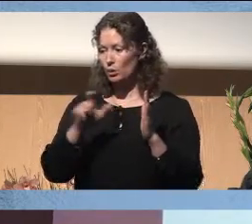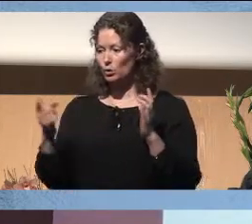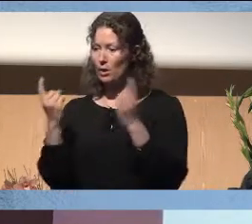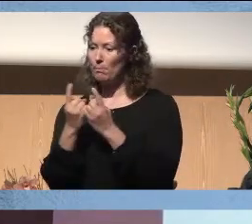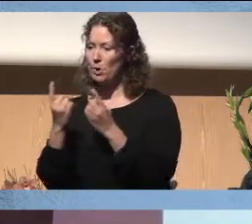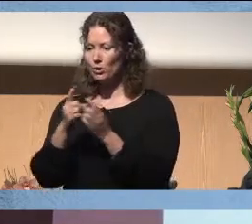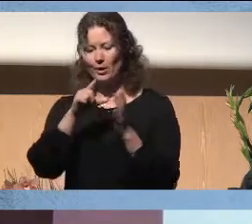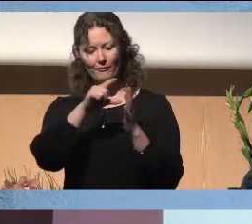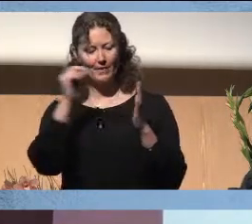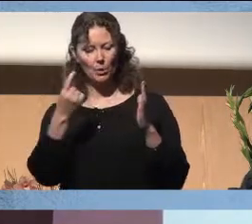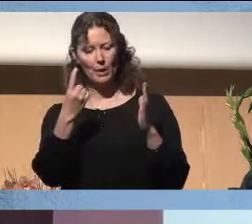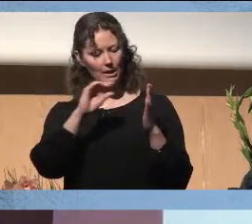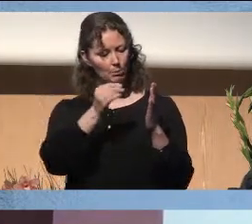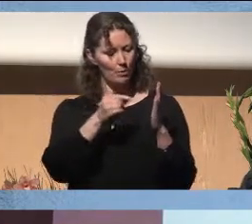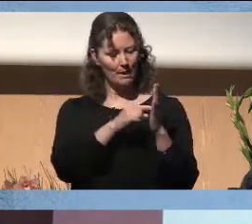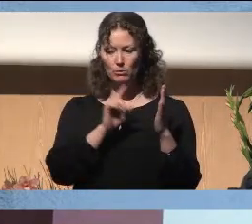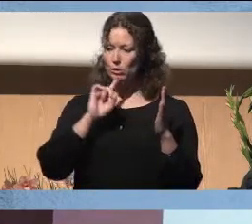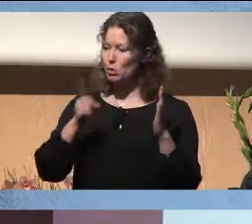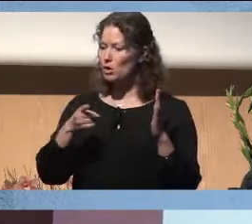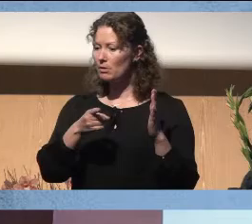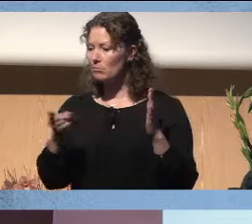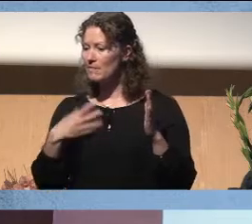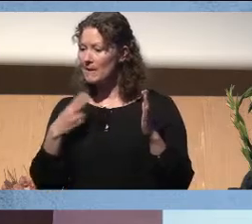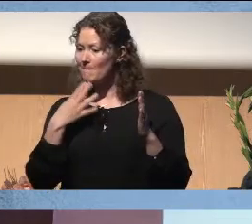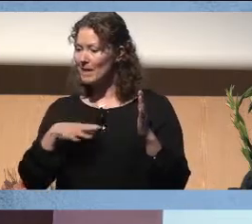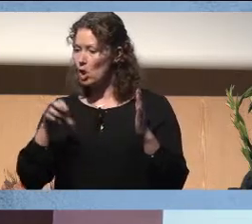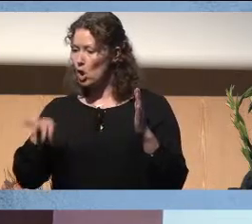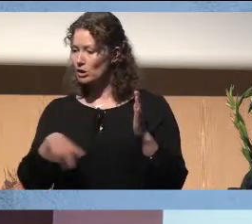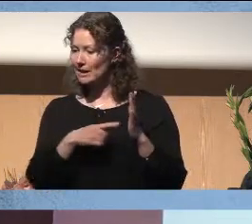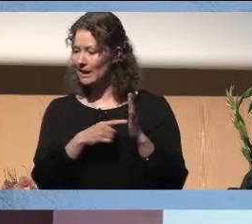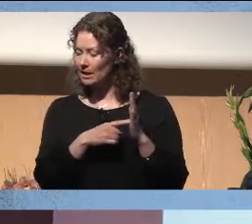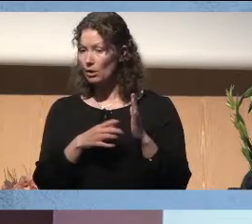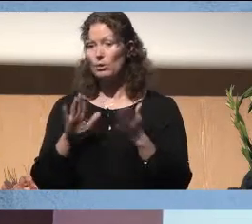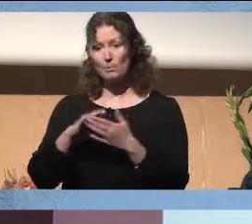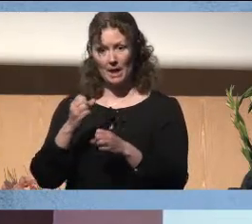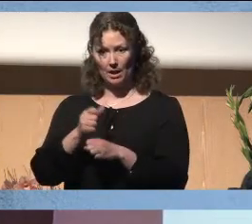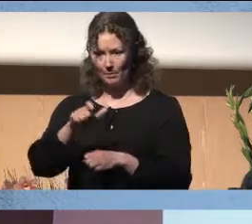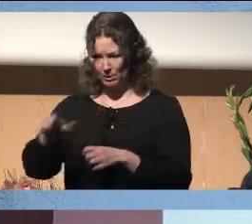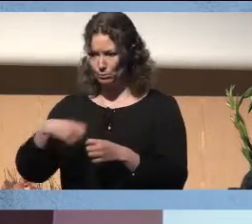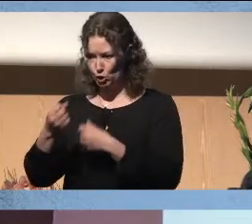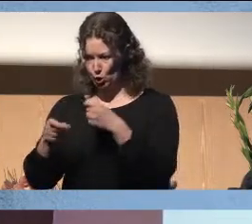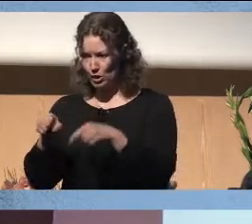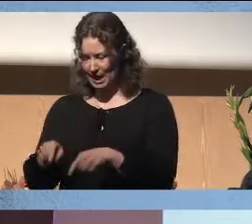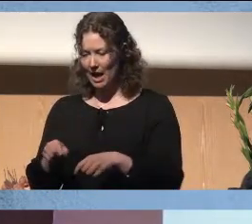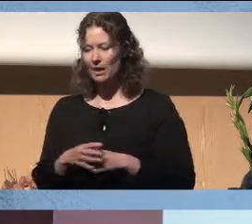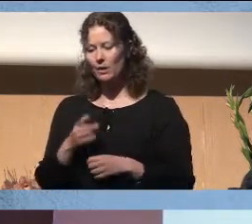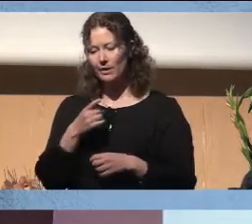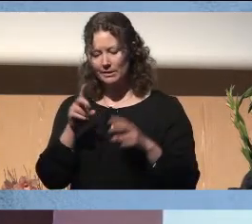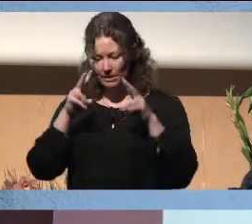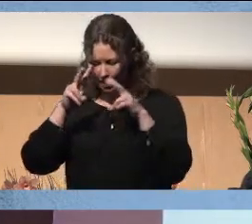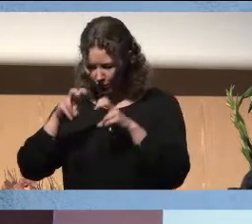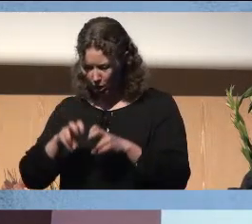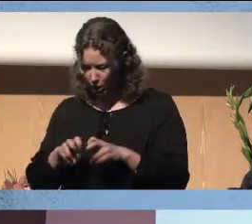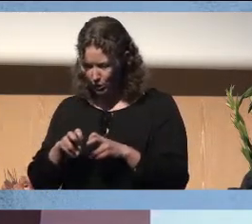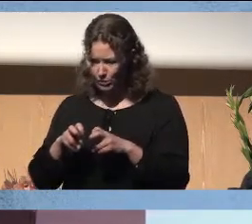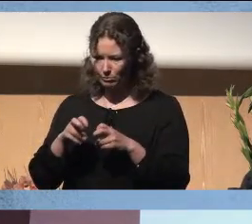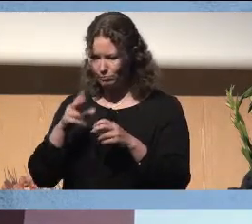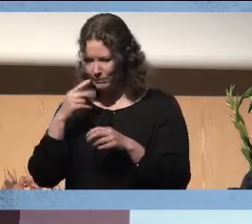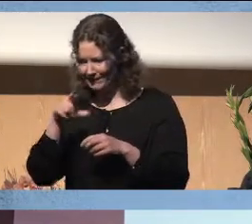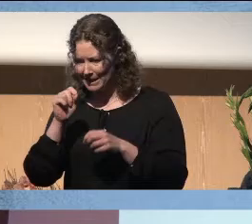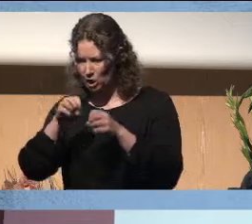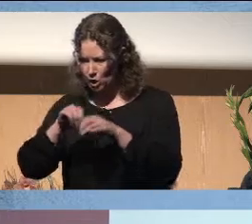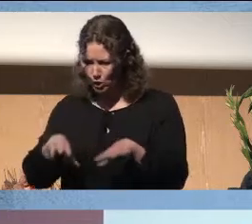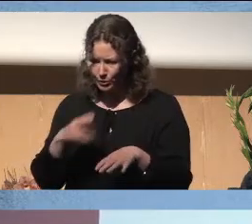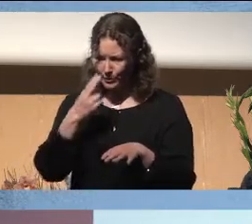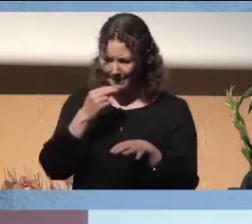väljer ut ett problem. Frågan, vem vill lösa detta? Det är medarbetarna som gör det. De analyserar och kommer på lösningar och testar